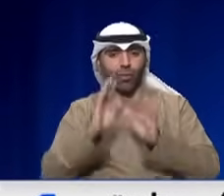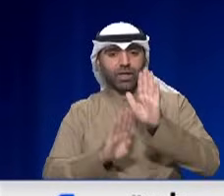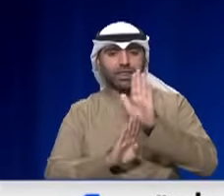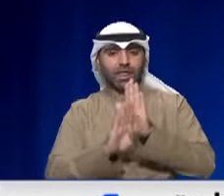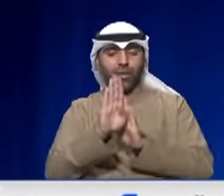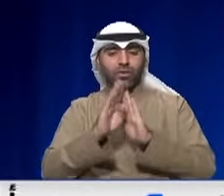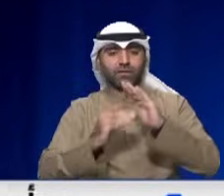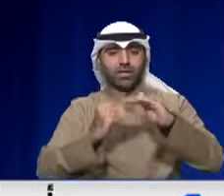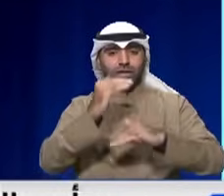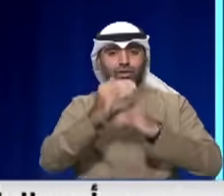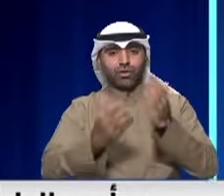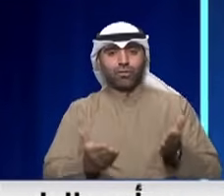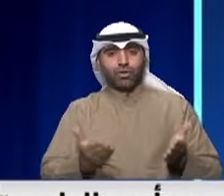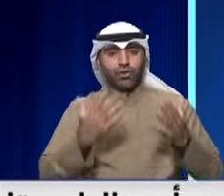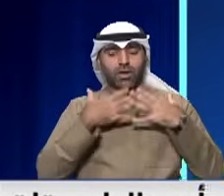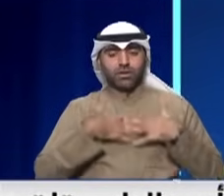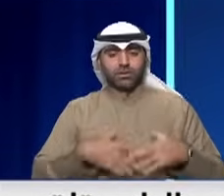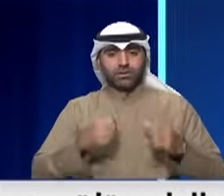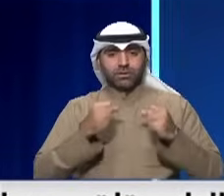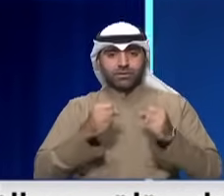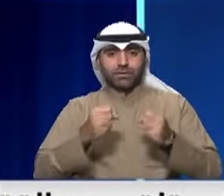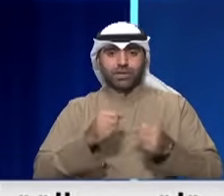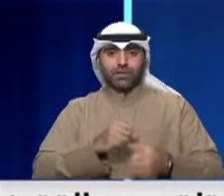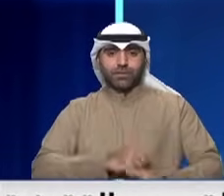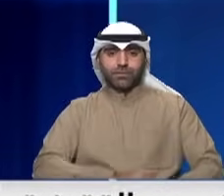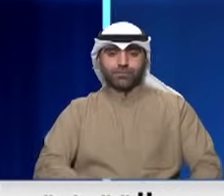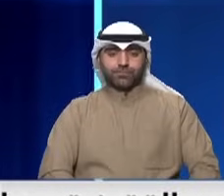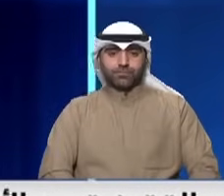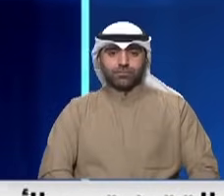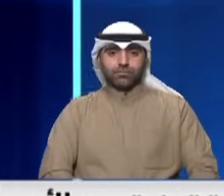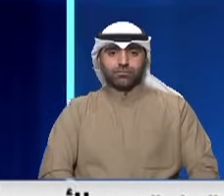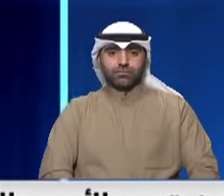لفخامته موفور الصحه وتمام